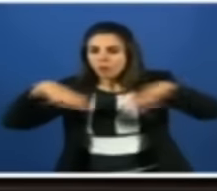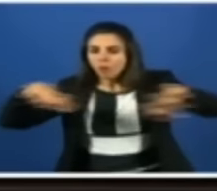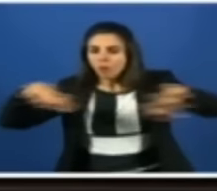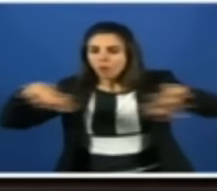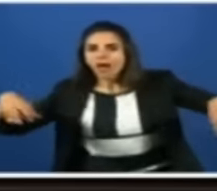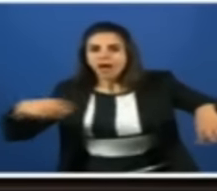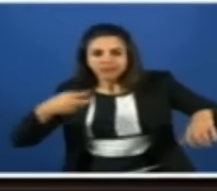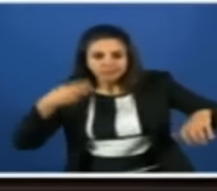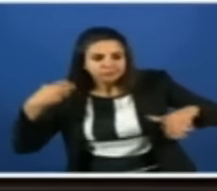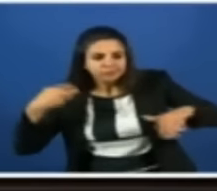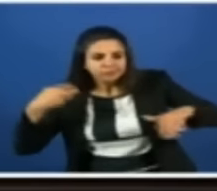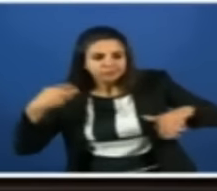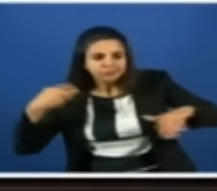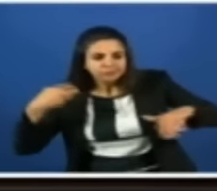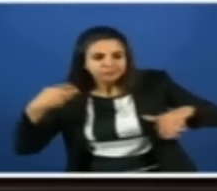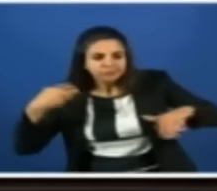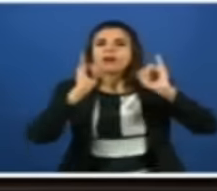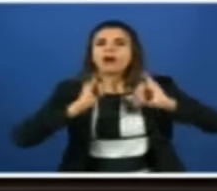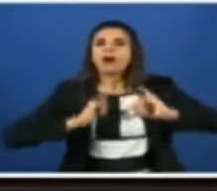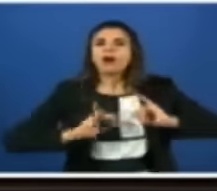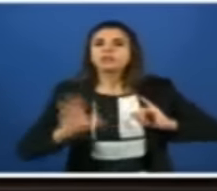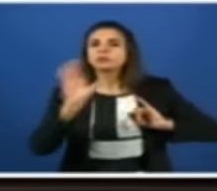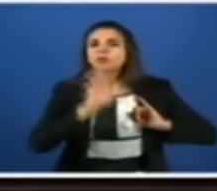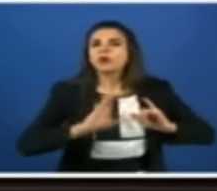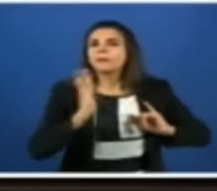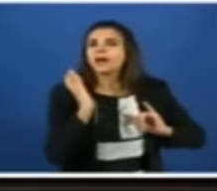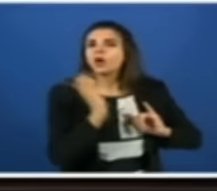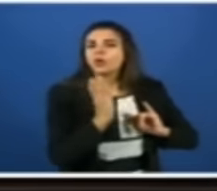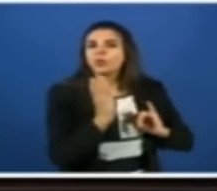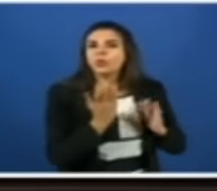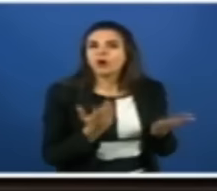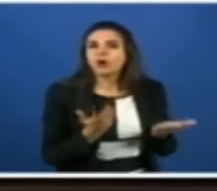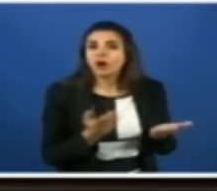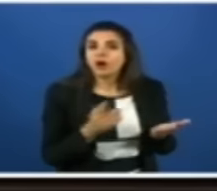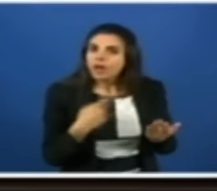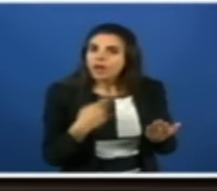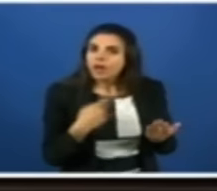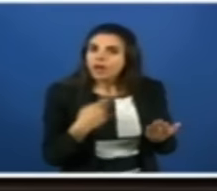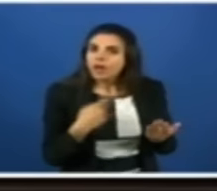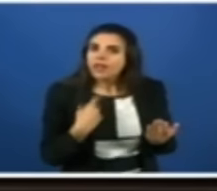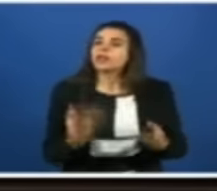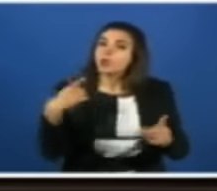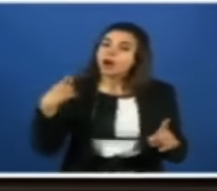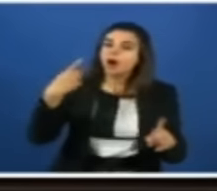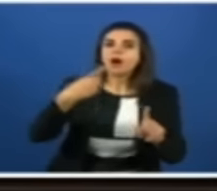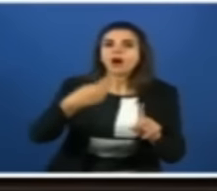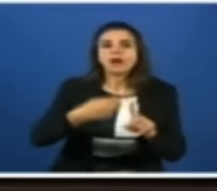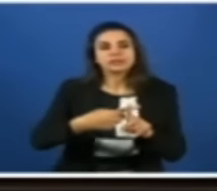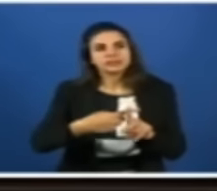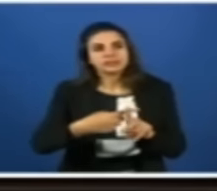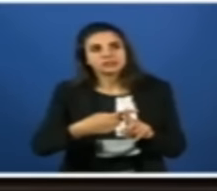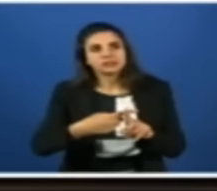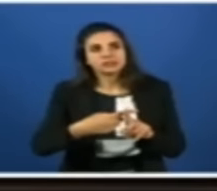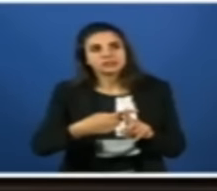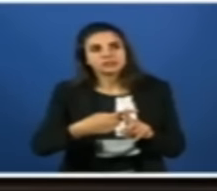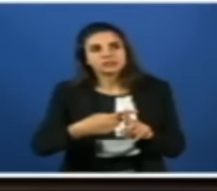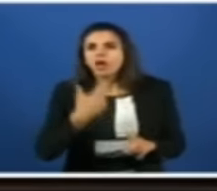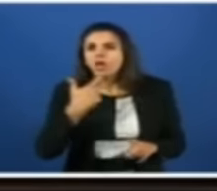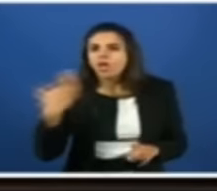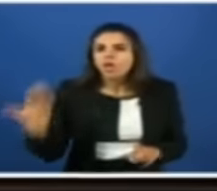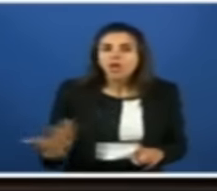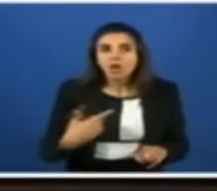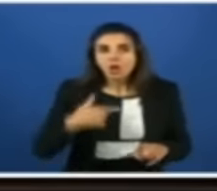rahat, konfor içinde seyahat etti. Bununla yetinmedi. Yine